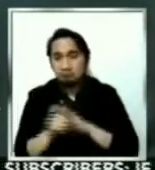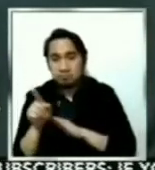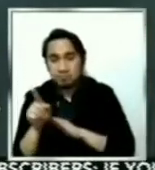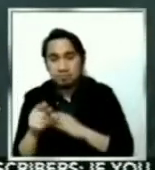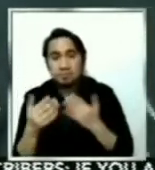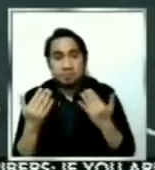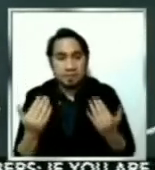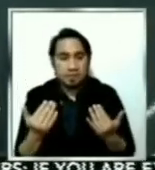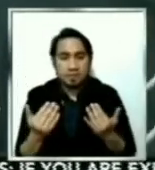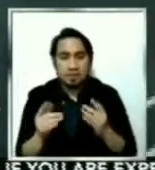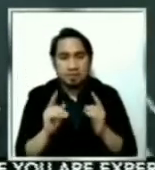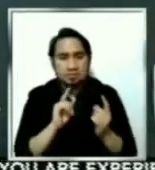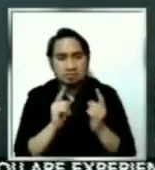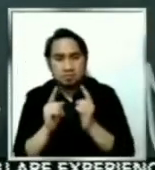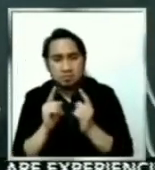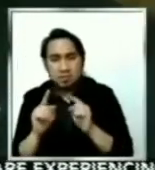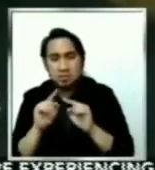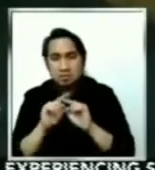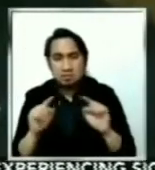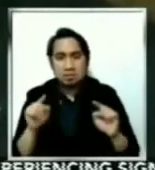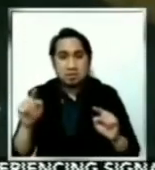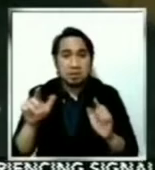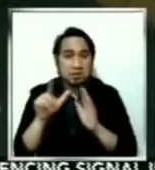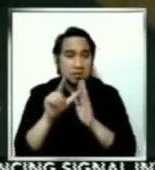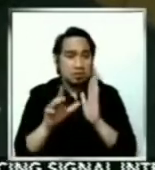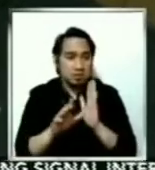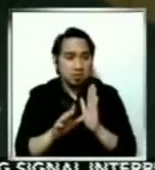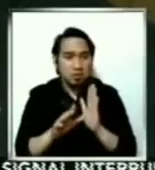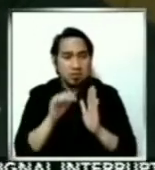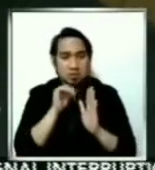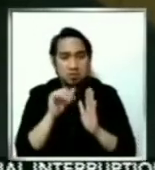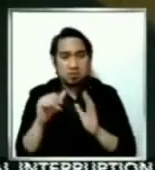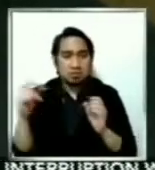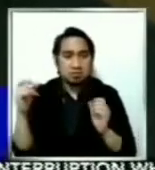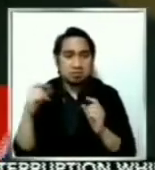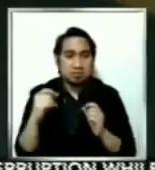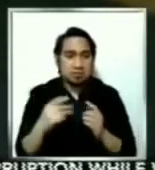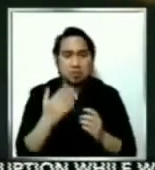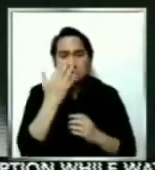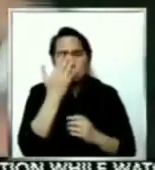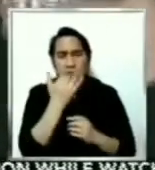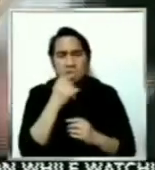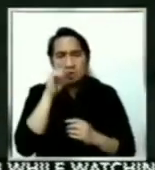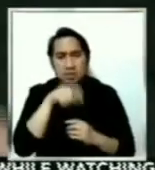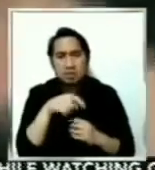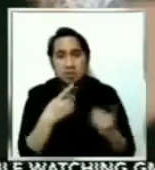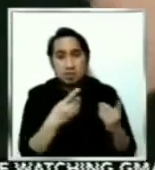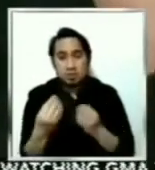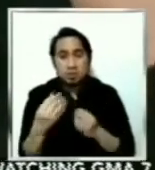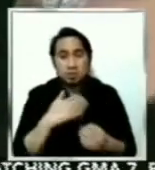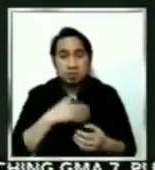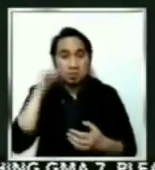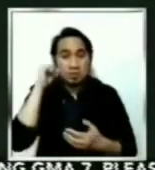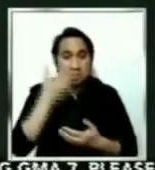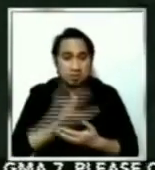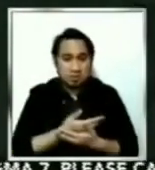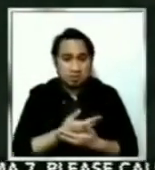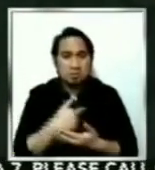ang mga nadakip pero tumanggi ang kanilang abogado. Ba't kailangan gawin yun nila sa anak ko? I want to seek